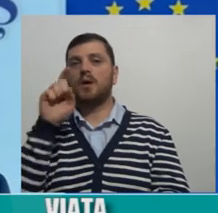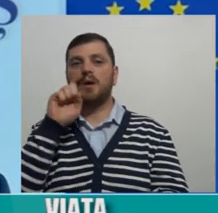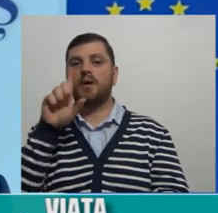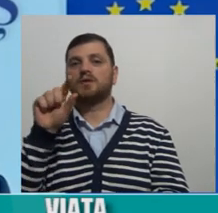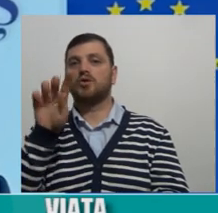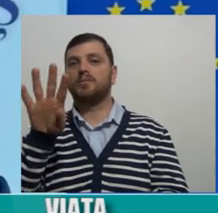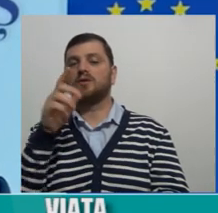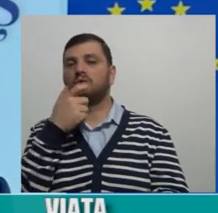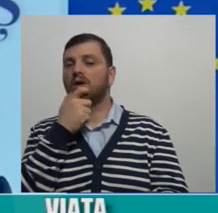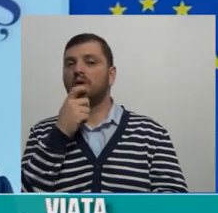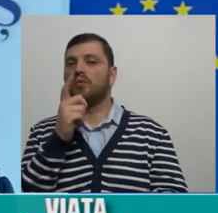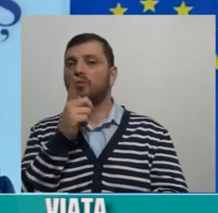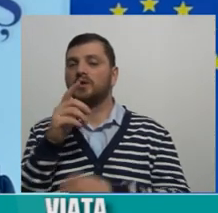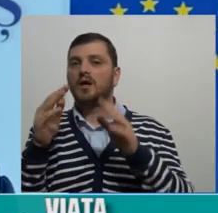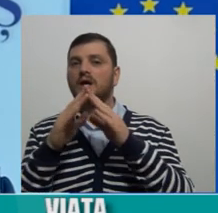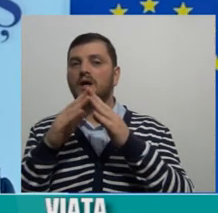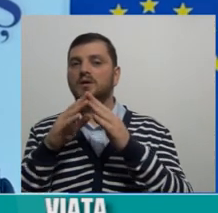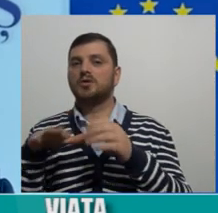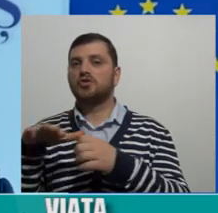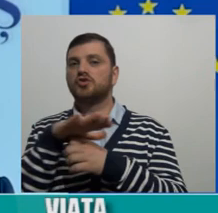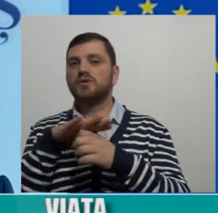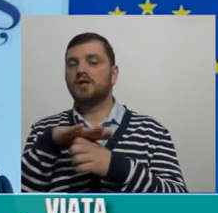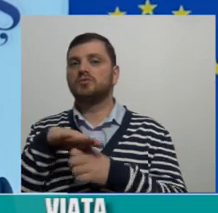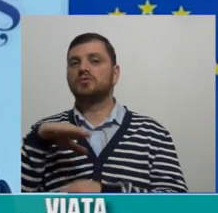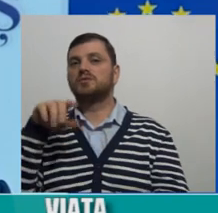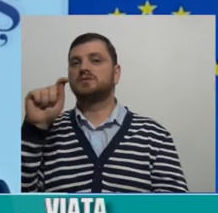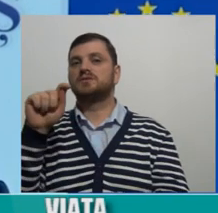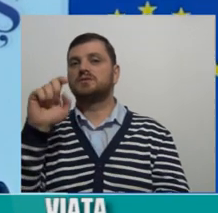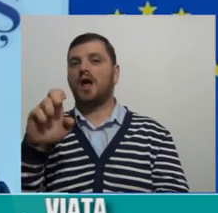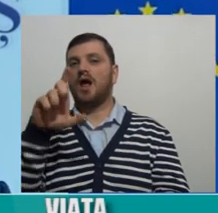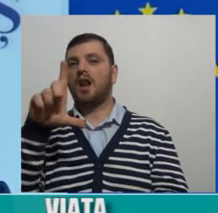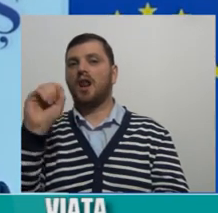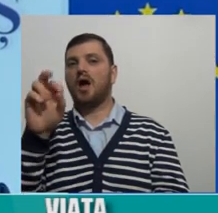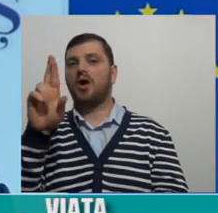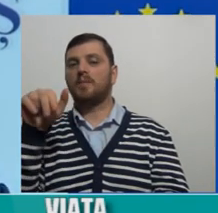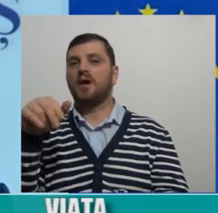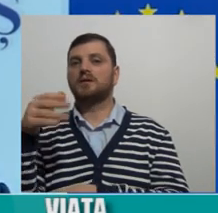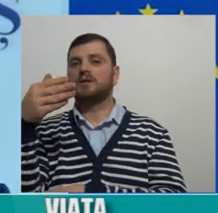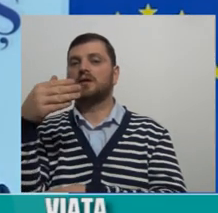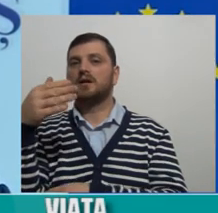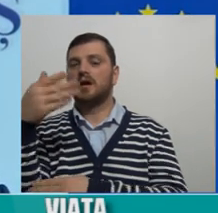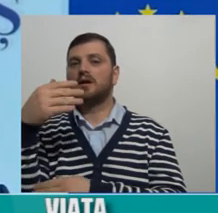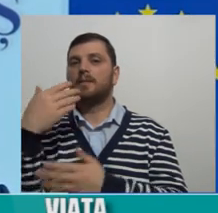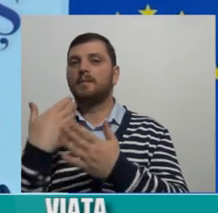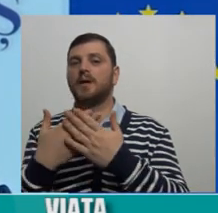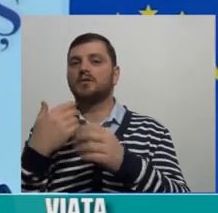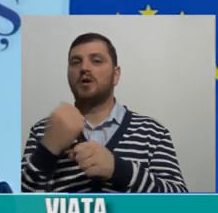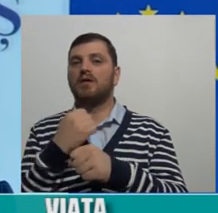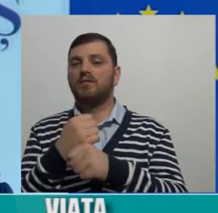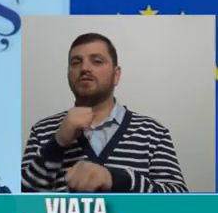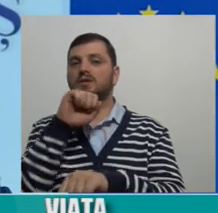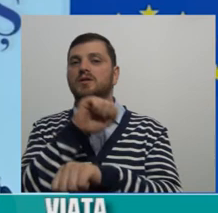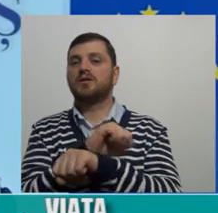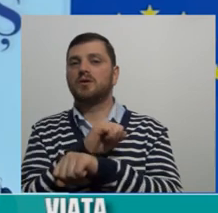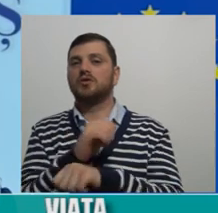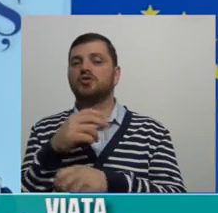identificat un bărbat de 24 de ani, având domiciliu pe raza județului Telorman, care era urmărit național în baza unui mandat de